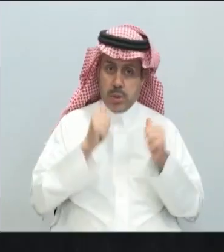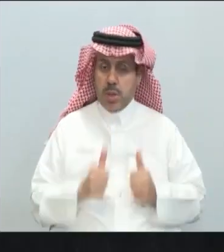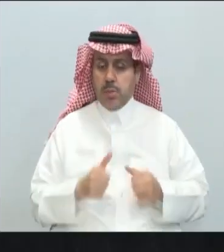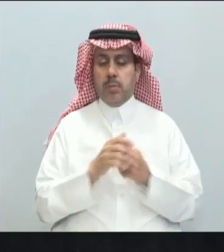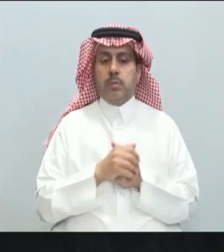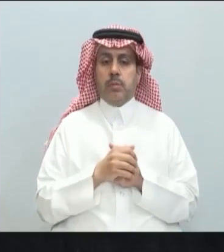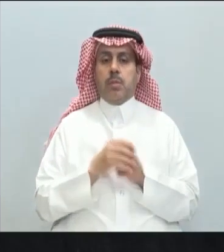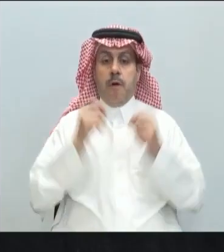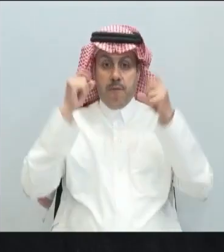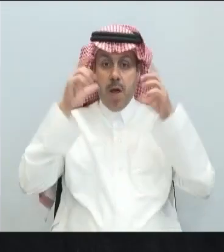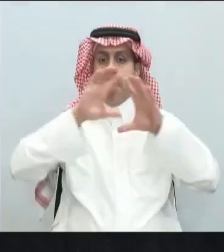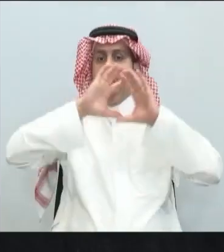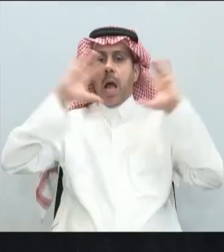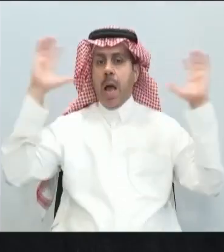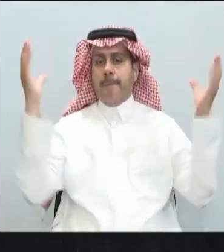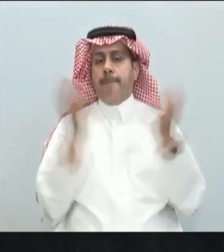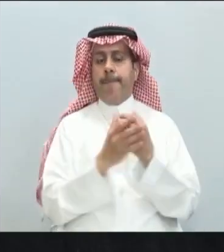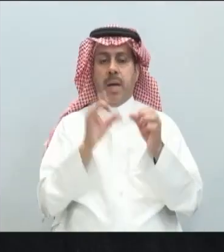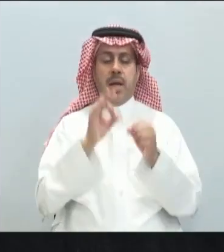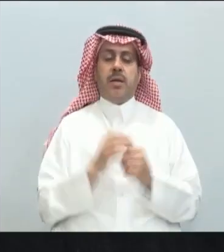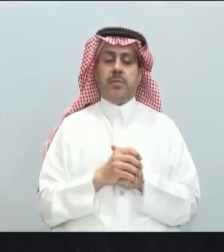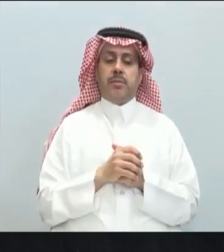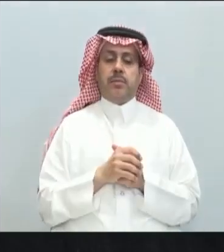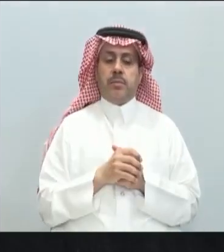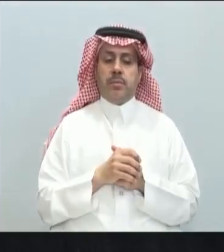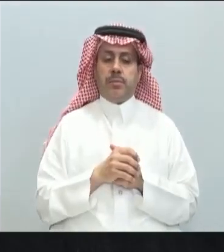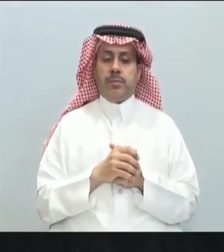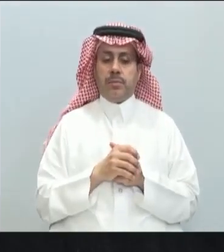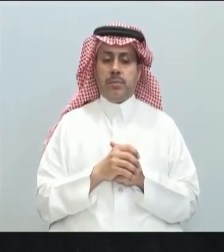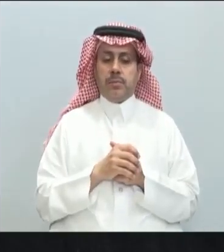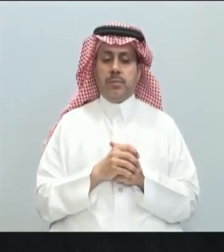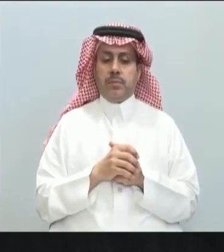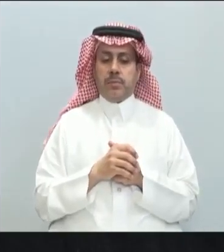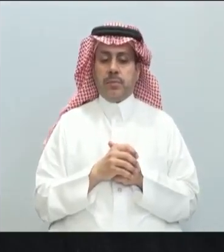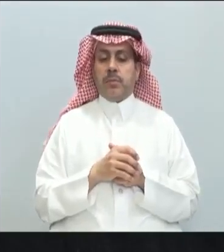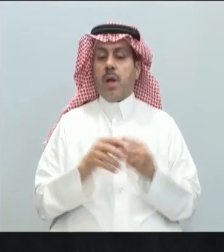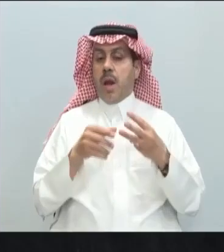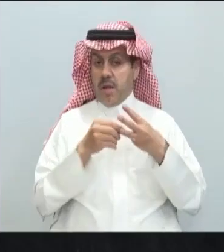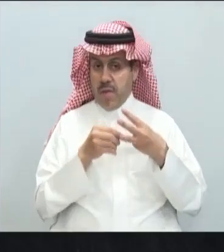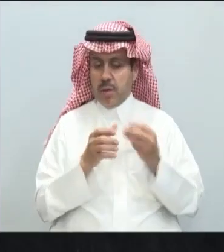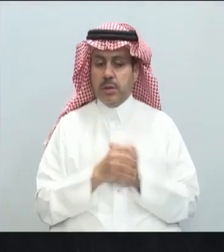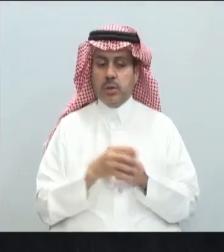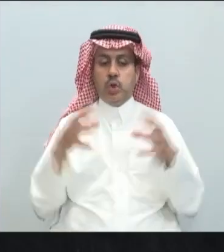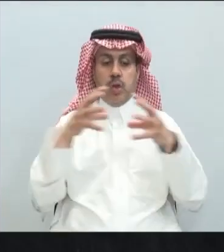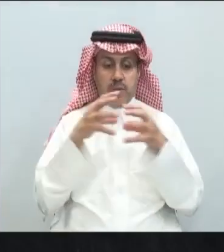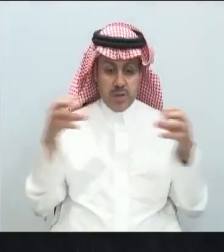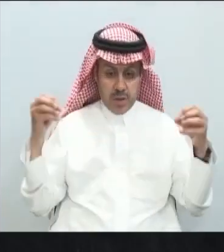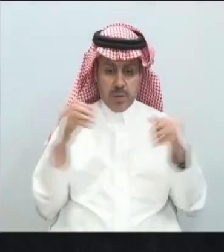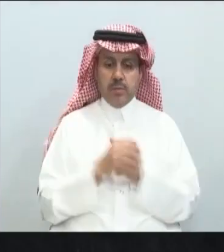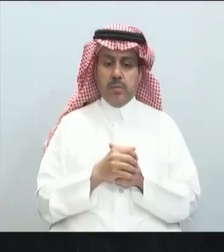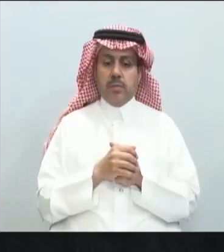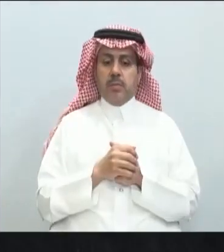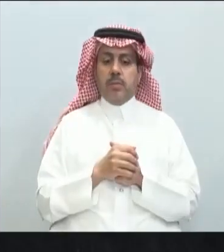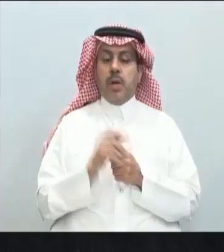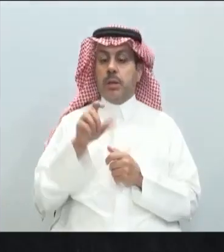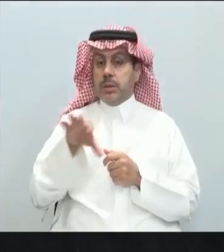الى الفهم العام للايات الكريمات ومن ثم ياتي الى الهدف الثالث وهو ان يستنبط